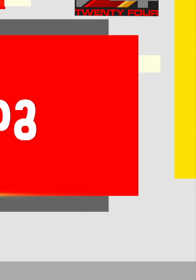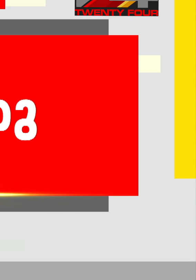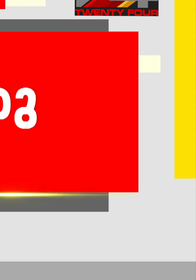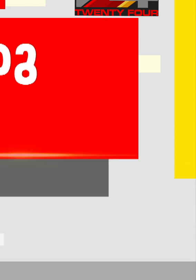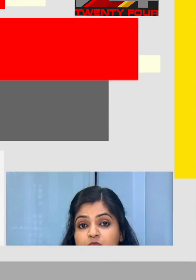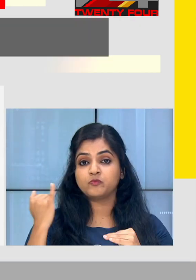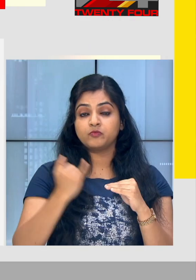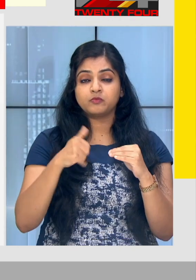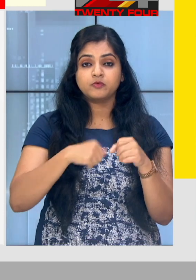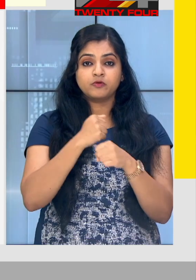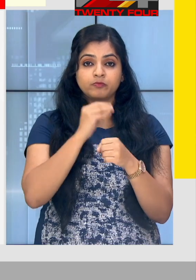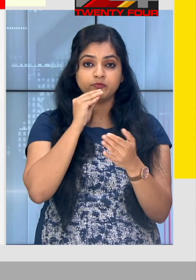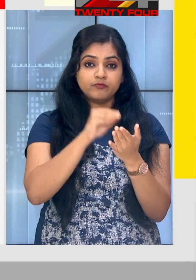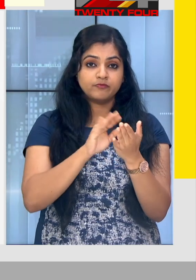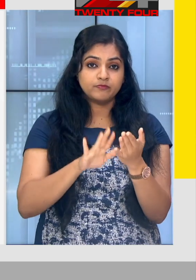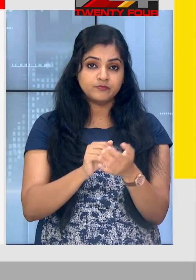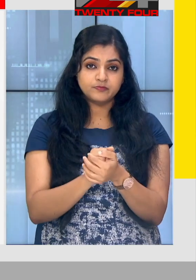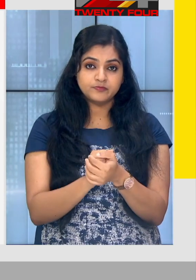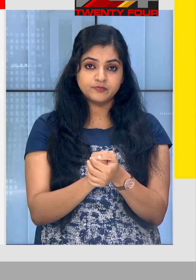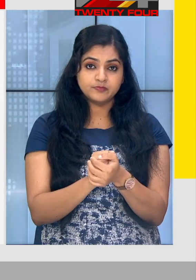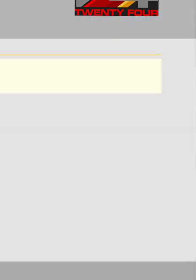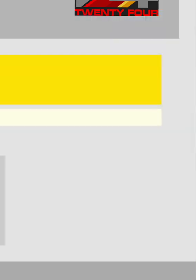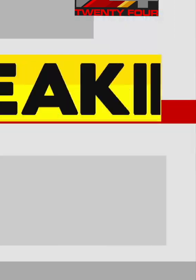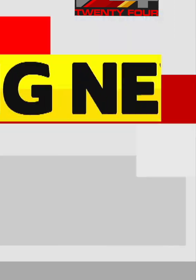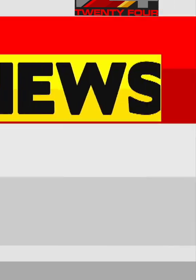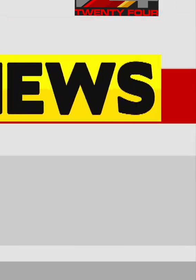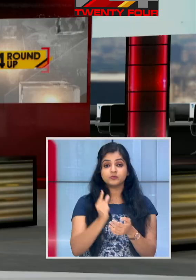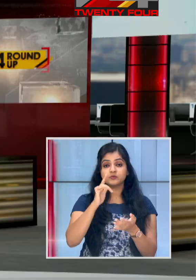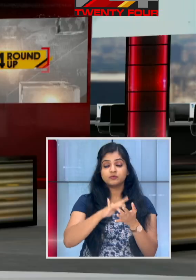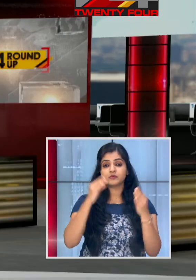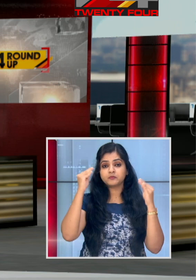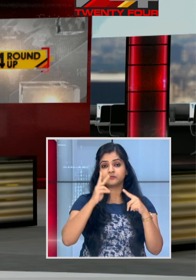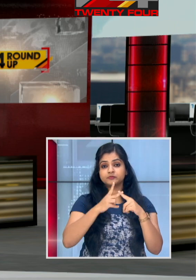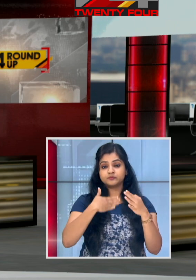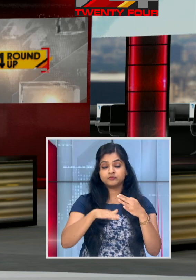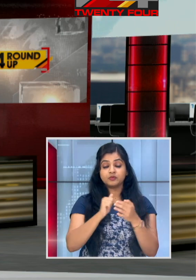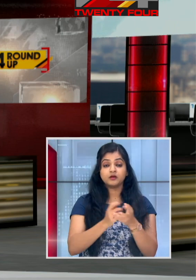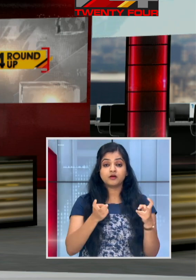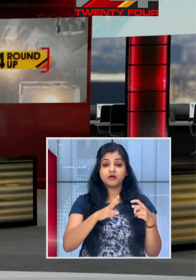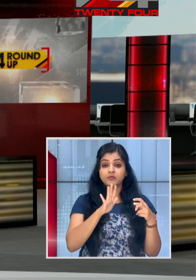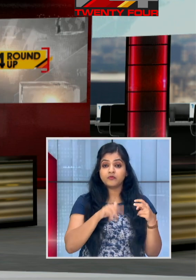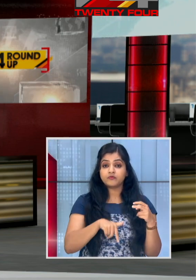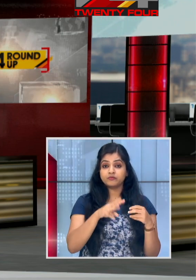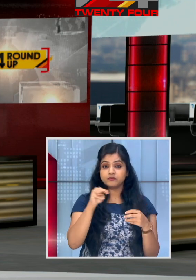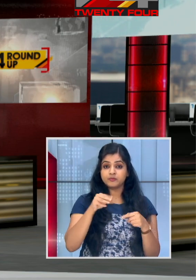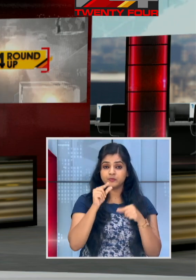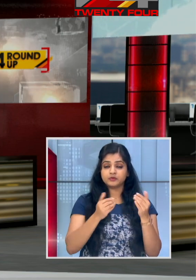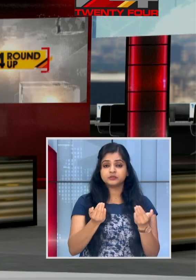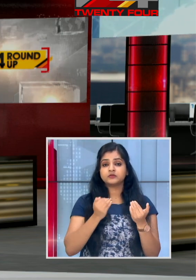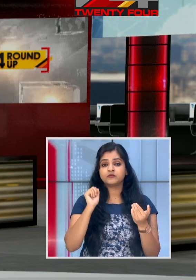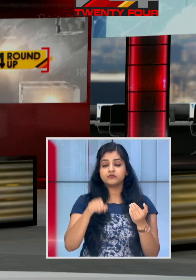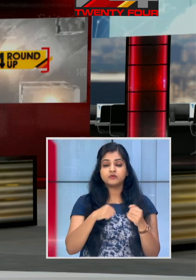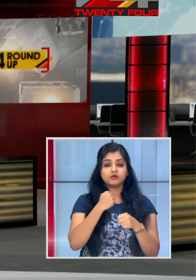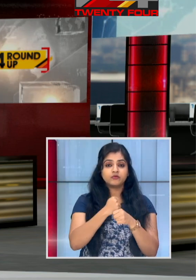സർക്കാർ വ്യക്തമാക്കിയിരിക്കുന്നത്. ശരി, നിതിൻ അഭിജനാണ് വിശദാംശങ്ങൾ നൽകിയത്. ഉത്തരാഖണ്ഡിൽ മഴ തുടരുകയാണ്. എന്നാൽ കുടുങ്ങിക്കിടക്കുന്ന മലയാളികൾ സുരക്ഷിതരെന്നാണ്